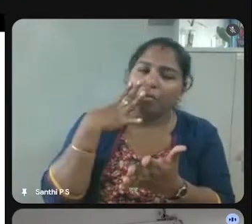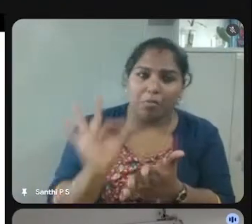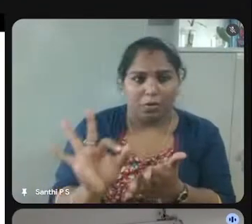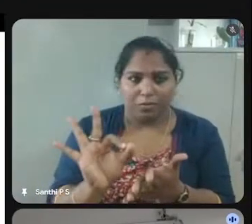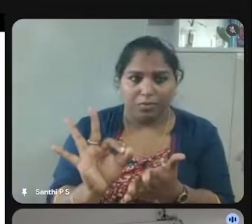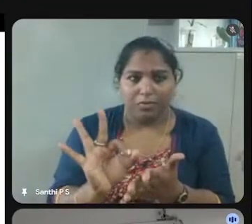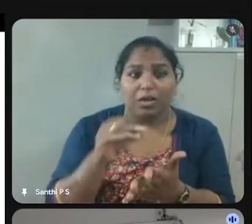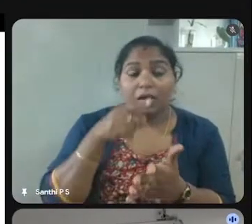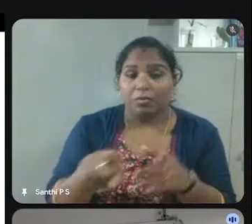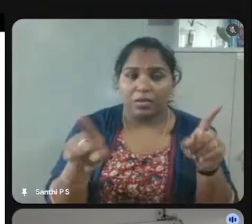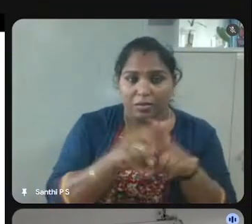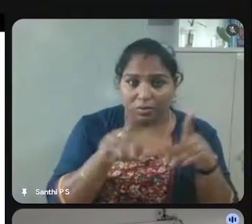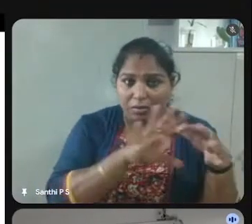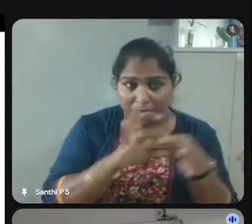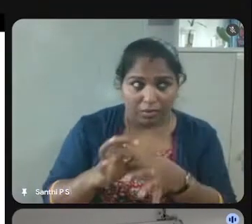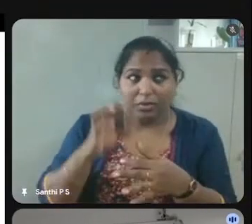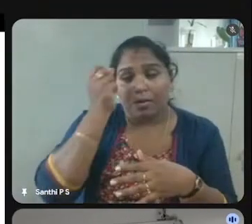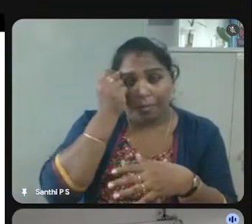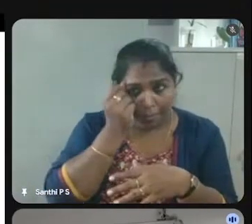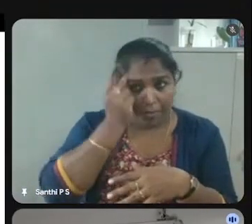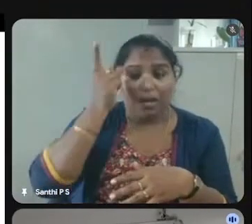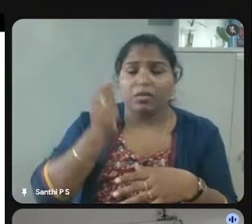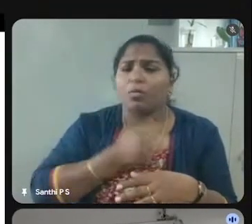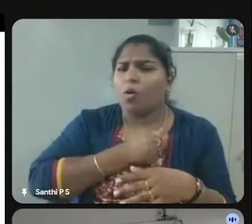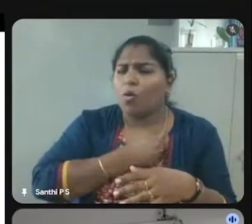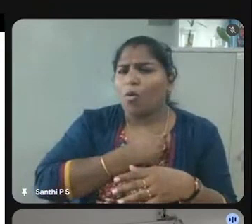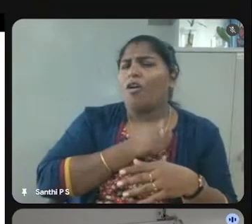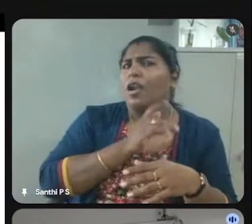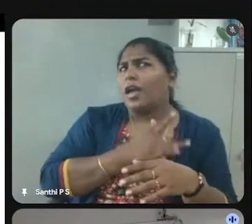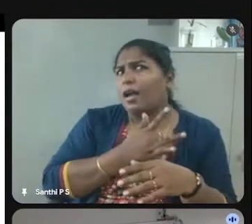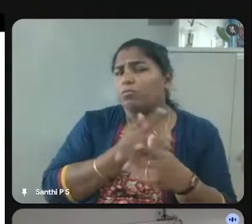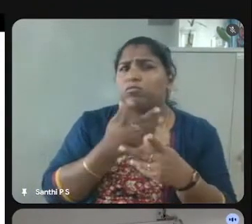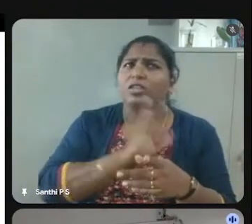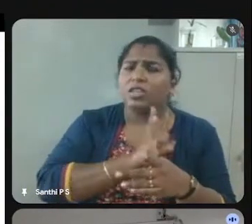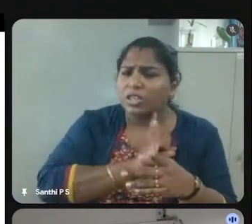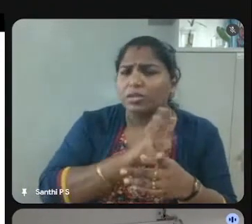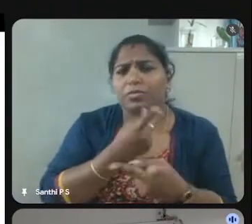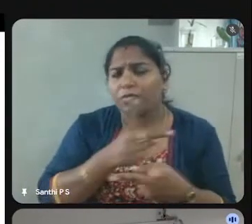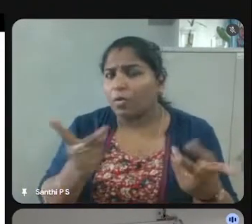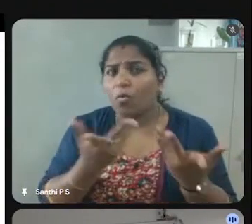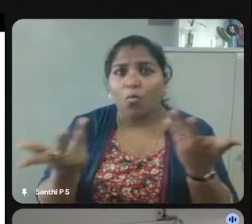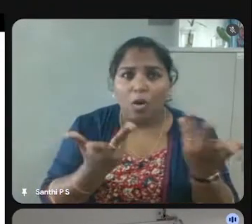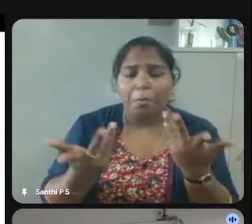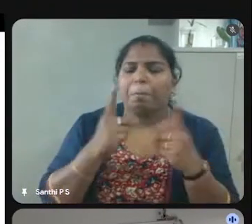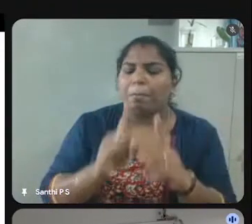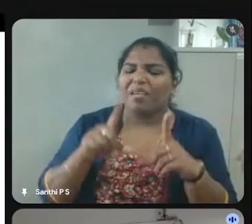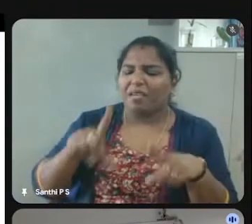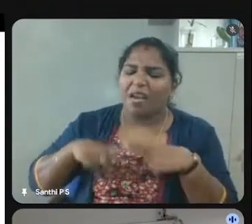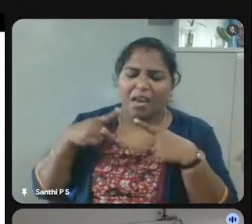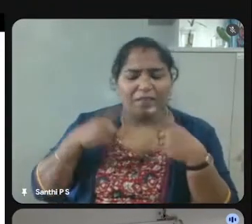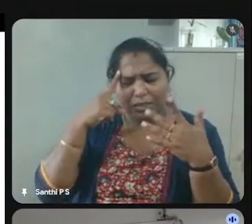അപ്പം അതിനെക്കുറിച്ച് മനസ്സിലാക്കാൻ, അല്ലെങ്കിൽ നമ്മുടെ ഹോബി എന്താണ്, എനിക്ക് പണ്ട് ഇന്നതൊക്കെ ചെയ്യാൻ ഇഷ്ടമായിരുന്നു, ഇപ്പം കുറെ ലൈഫിന്റെ ഈ ഓരോരോ